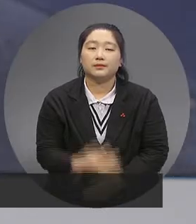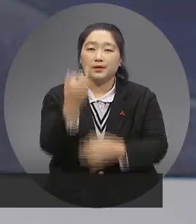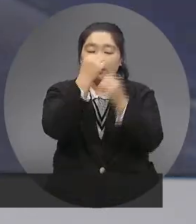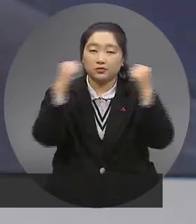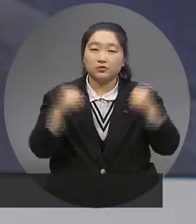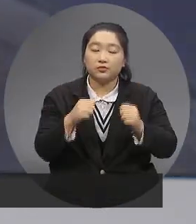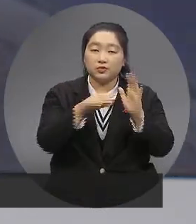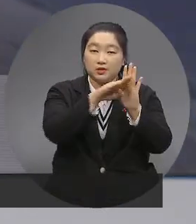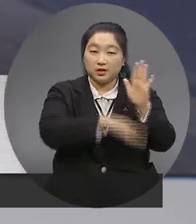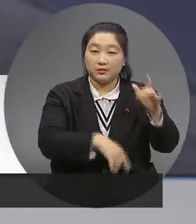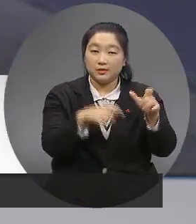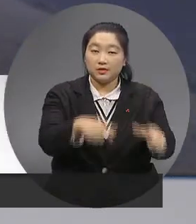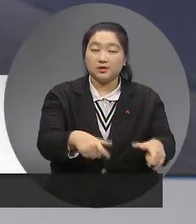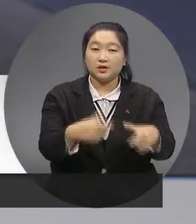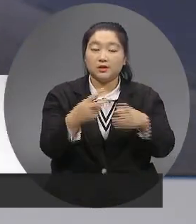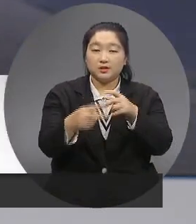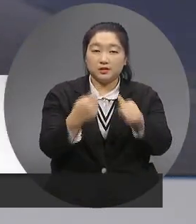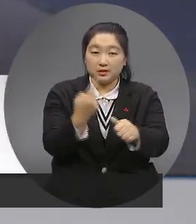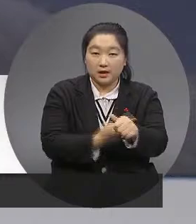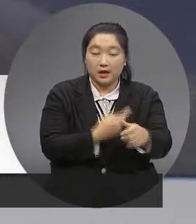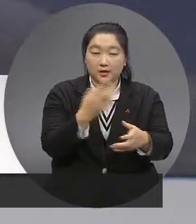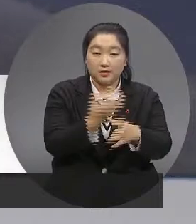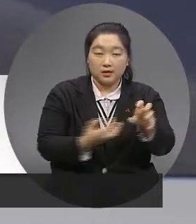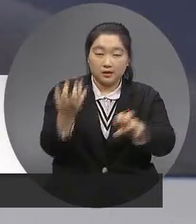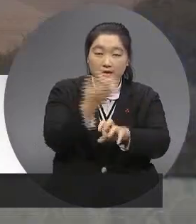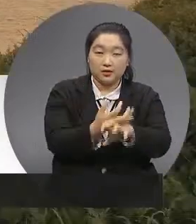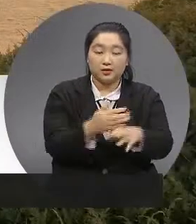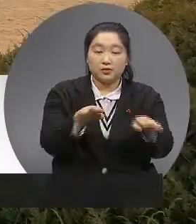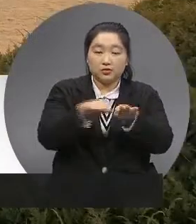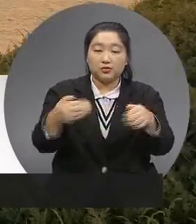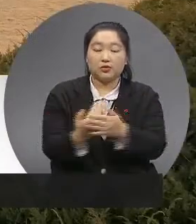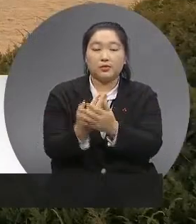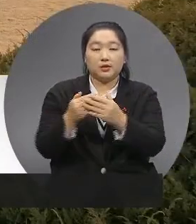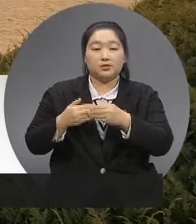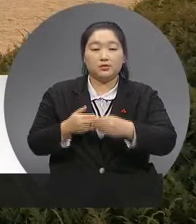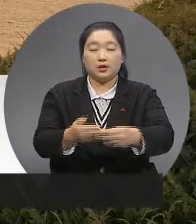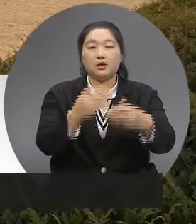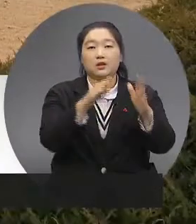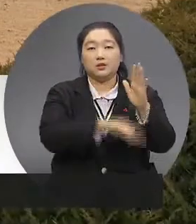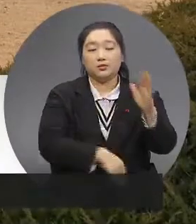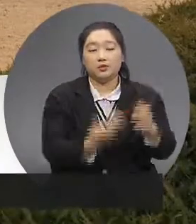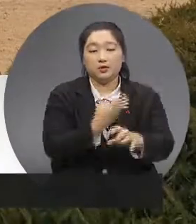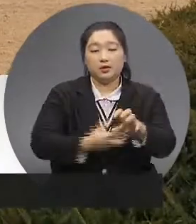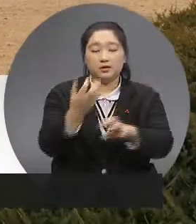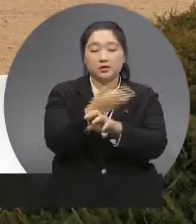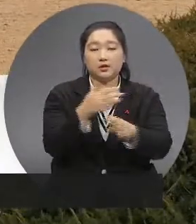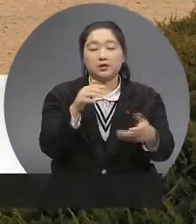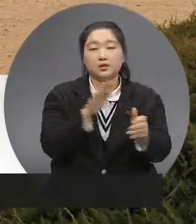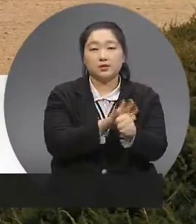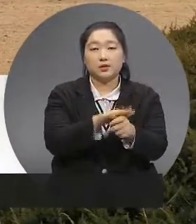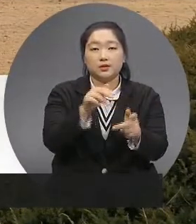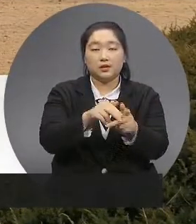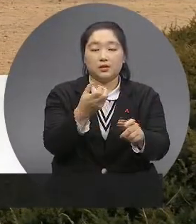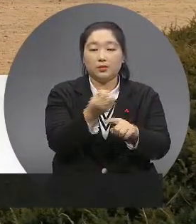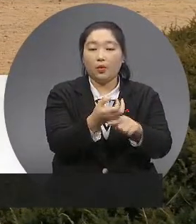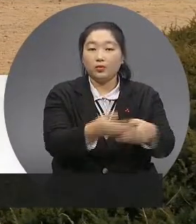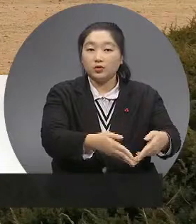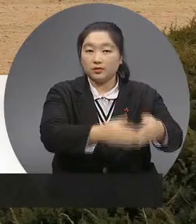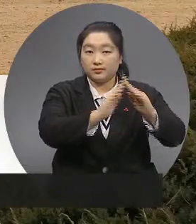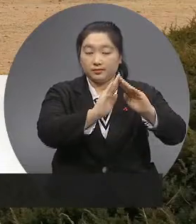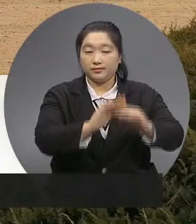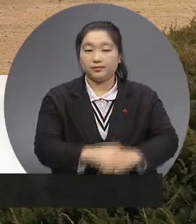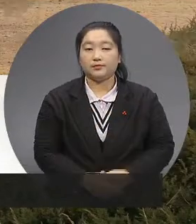충북 남부 지역의 산업 생태계 혁신과 균형 발전을 주도할 남부권 혁신지원센터가 보은군에